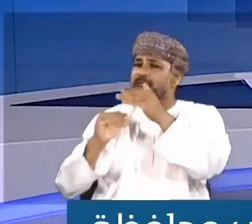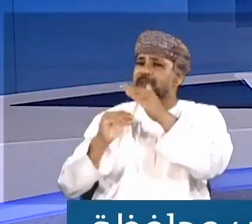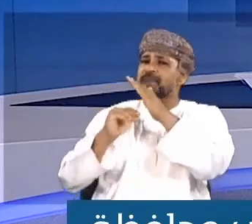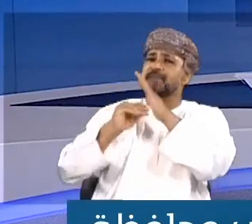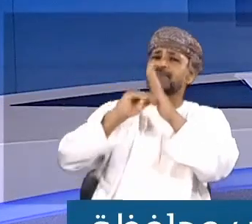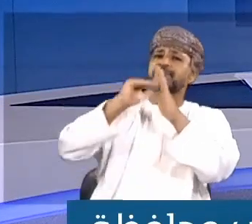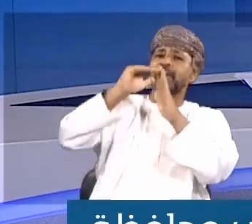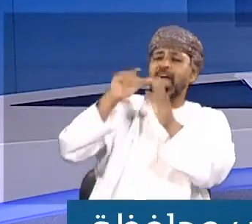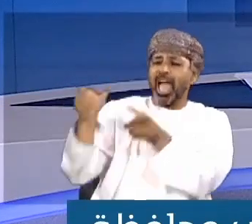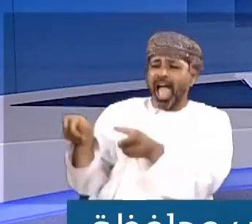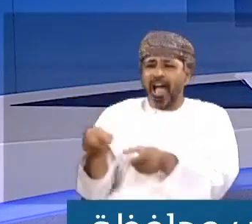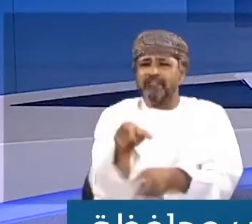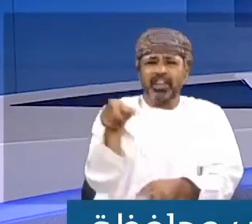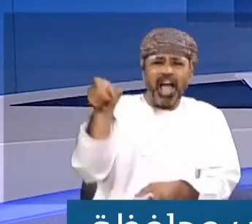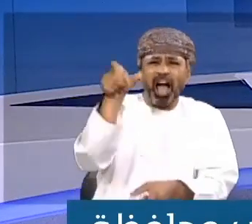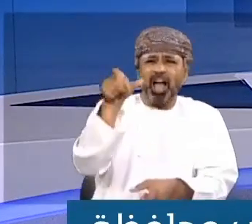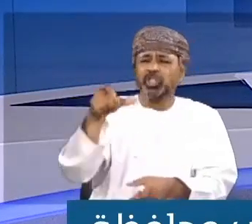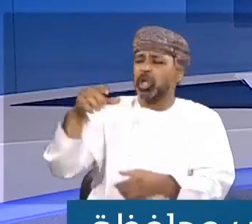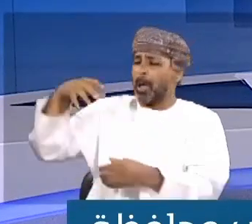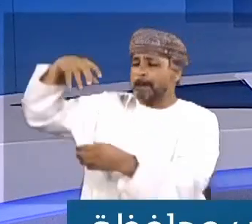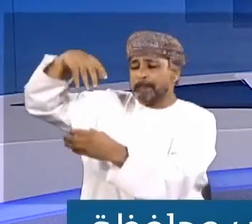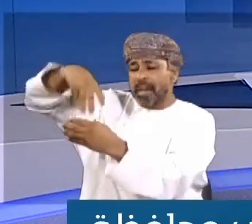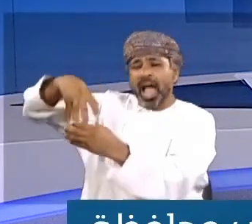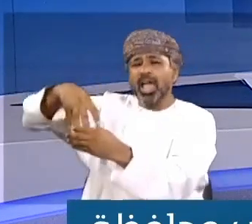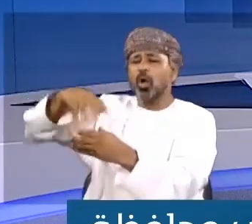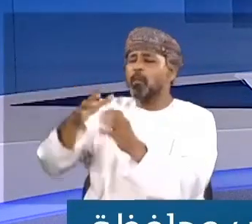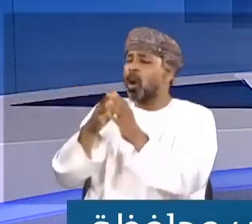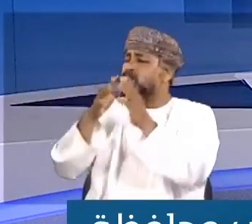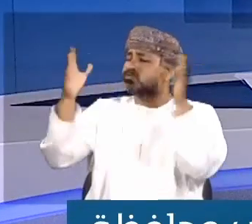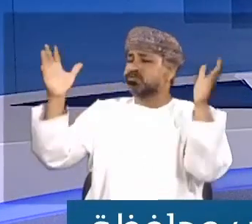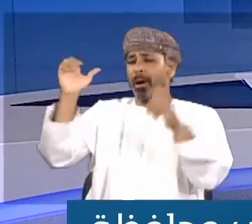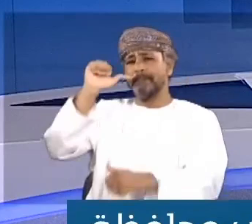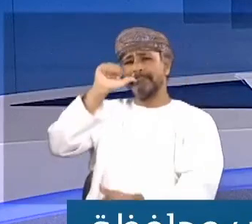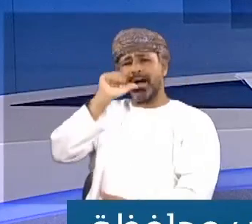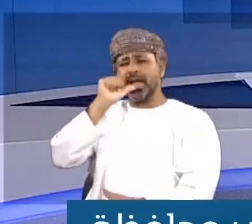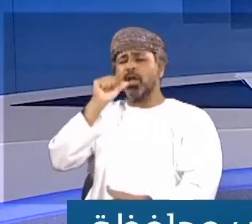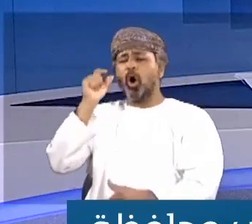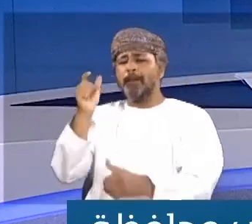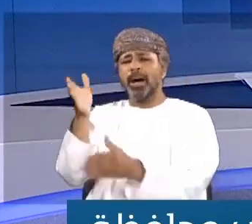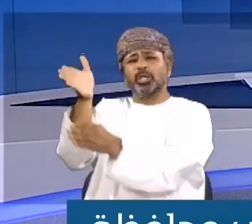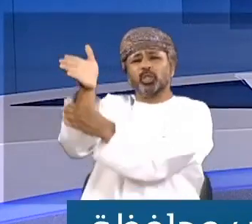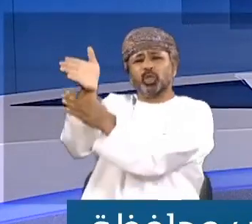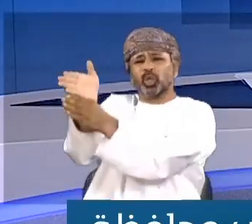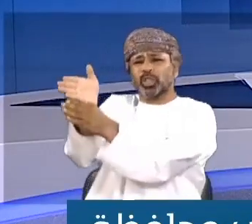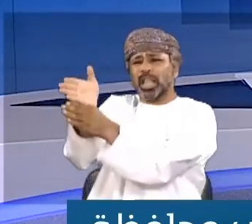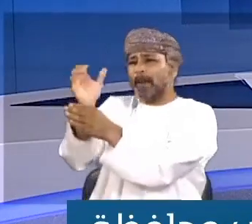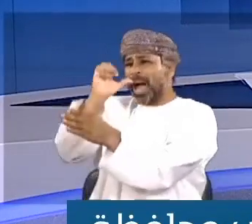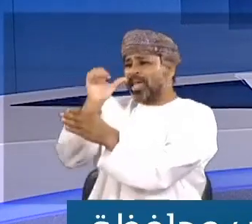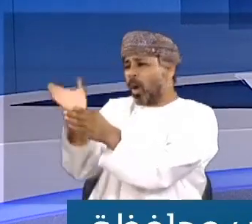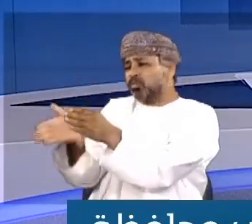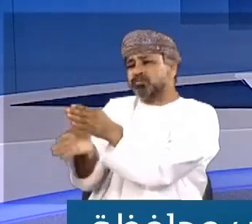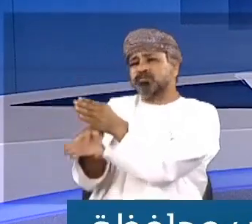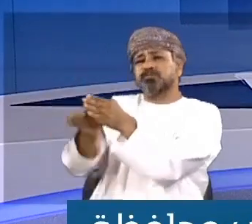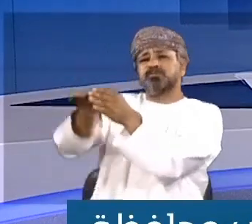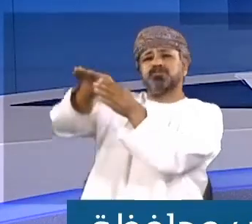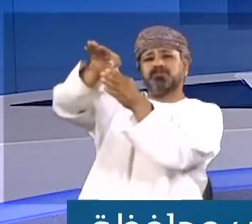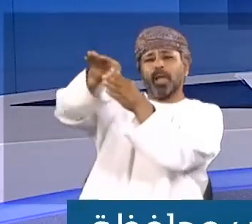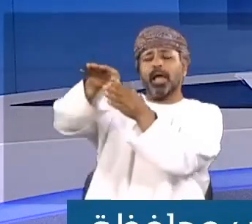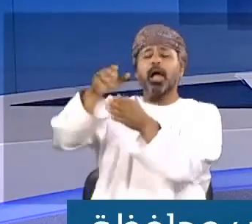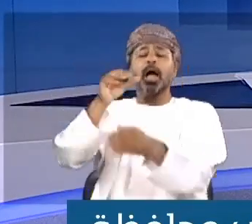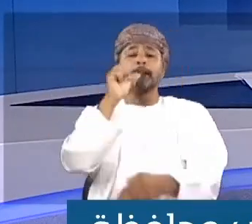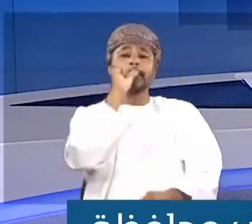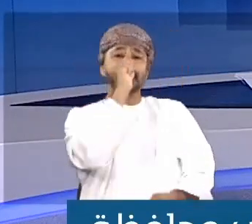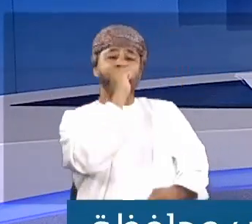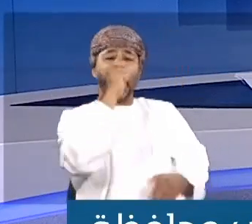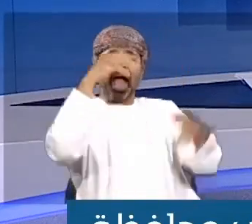الأفلاج والآبار، نظرا للكميات الكبيرة من المياه التي احتجزتها سدود التغذية الجوفية. مياه